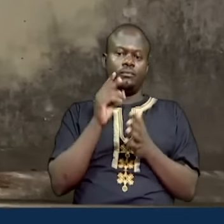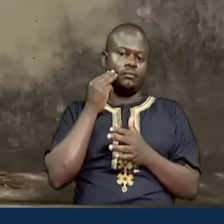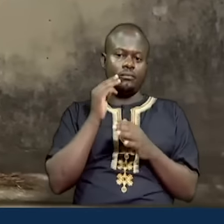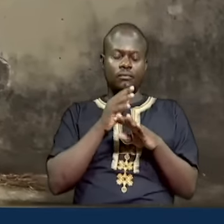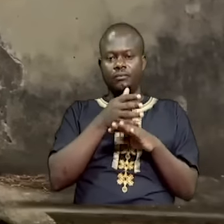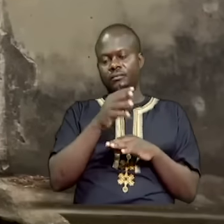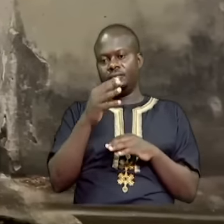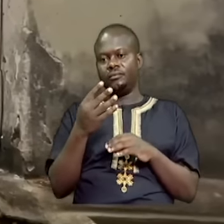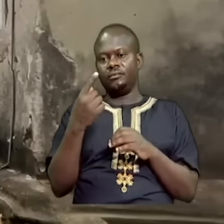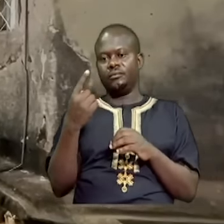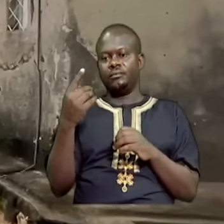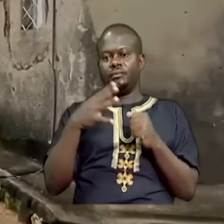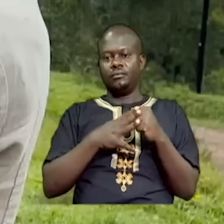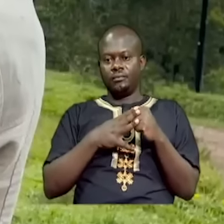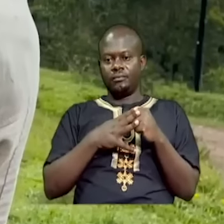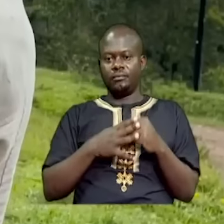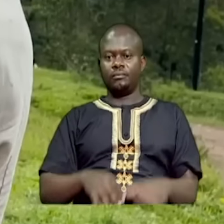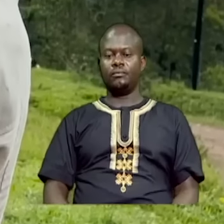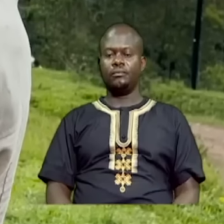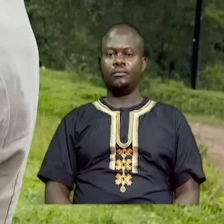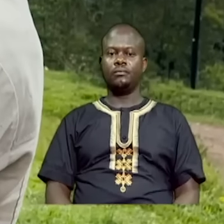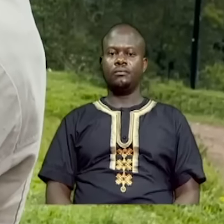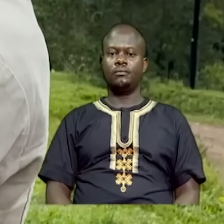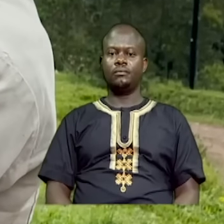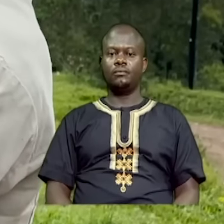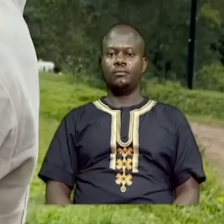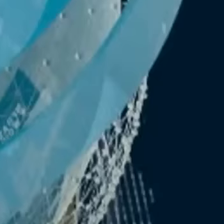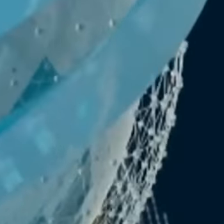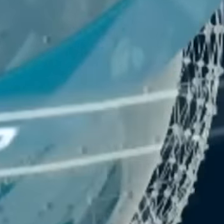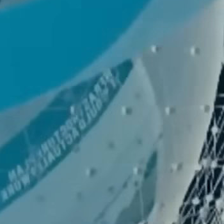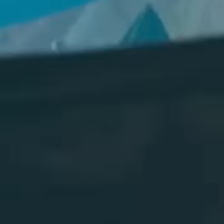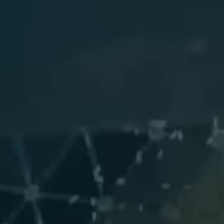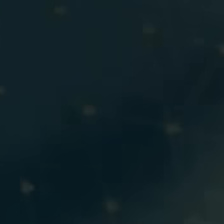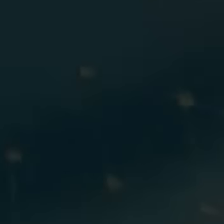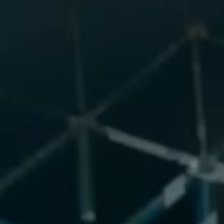zisaga 419. Kalisa Evariste mu karere ka Nyanza.